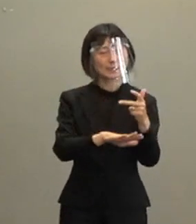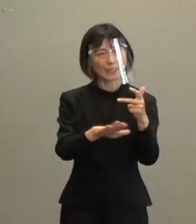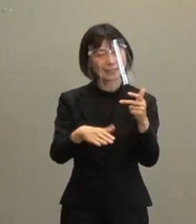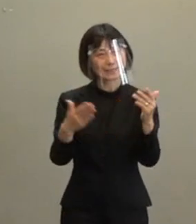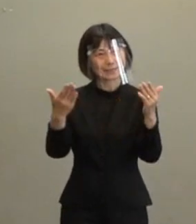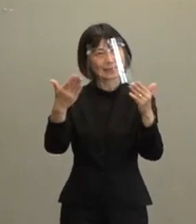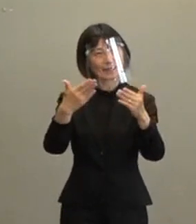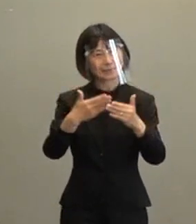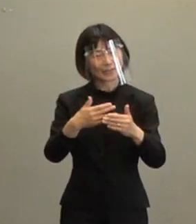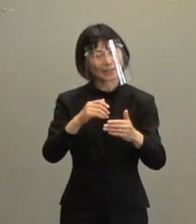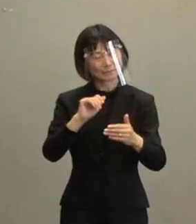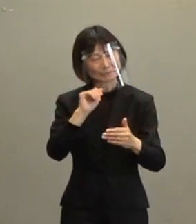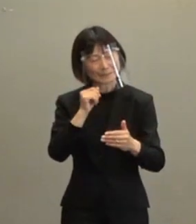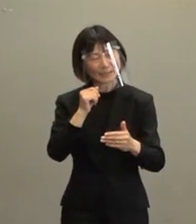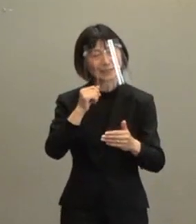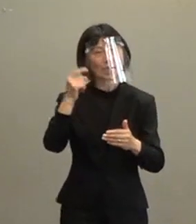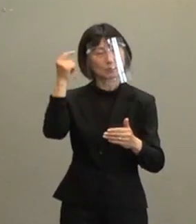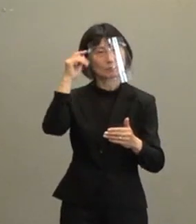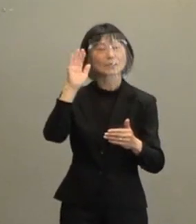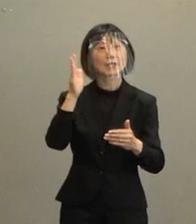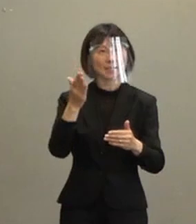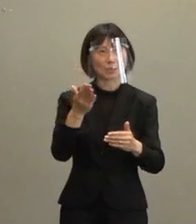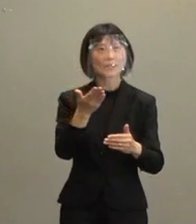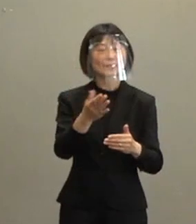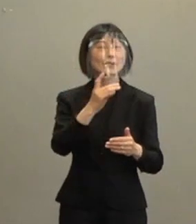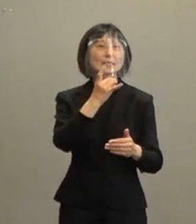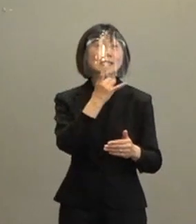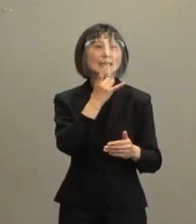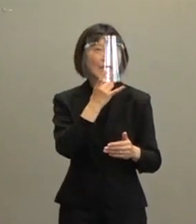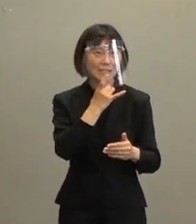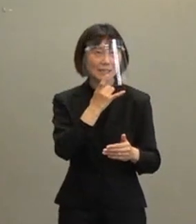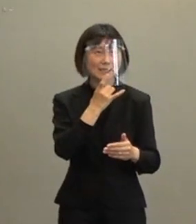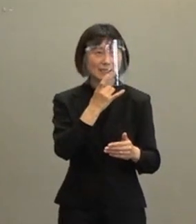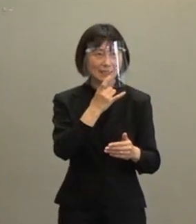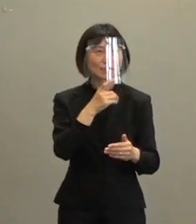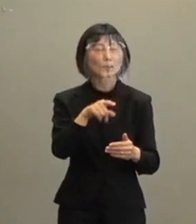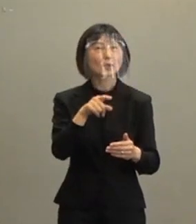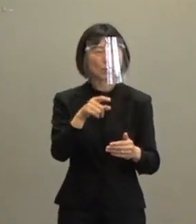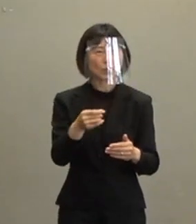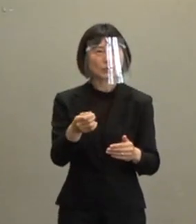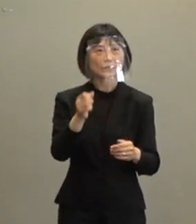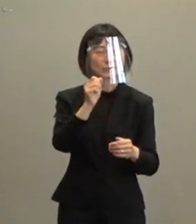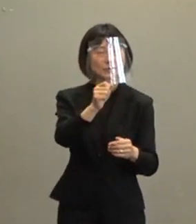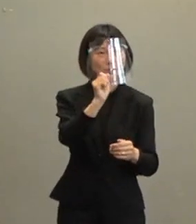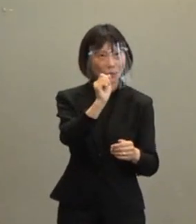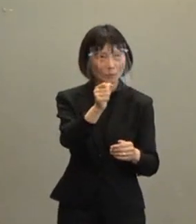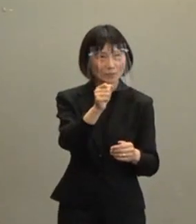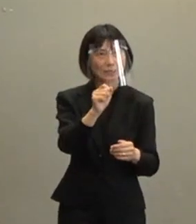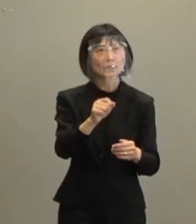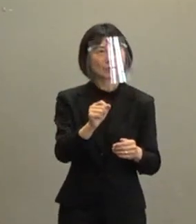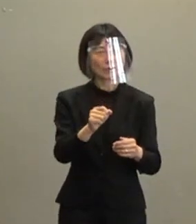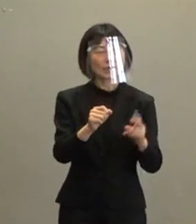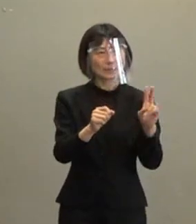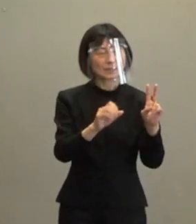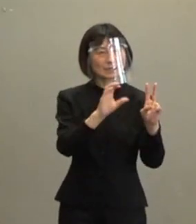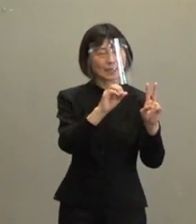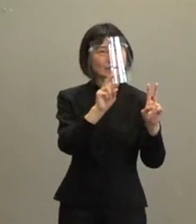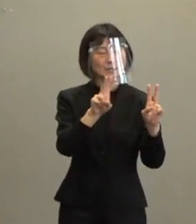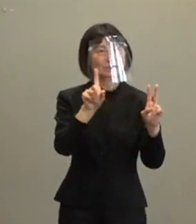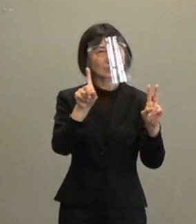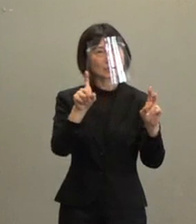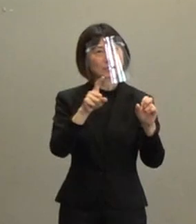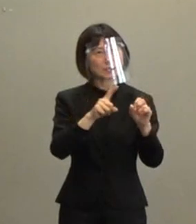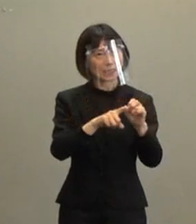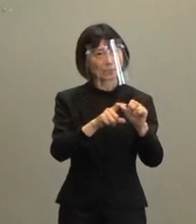難しい説明もあると思うんですけども、熊谷の期待や、そしてあとゴールデンスタイル打ち込みのこのようやくこの2021年